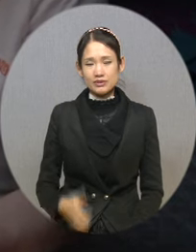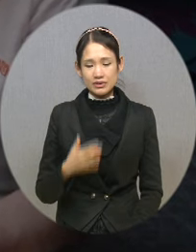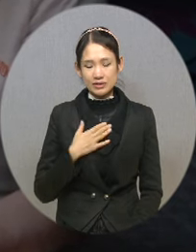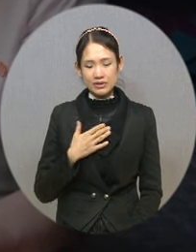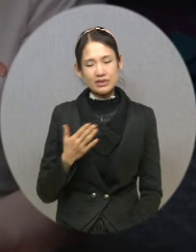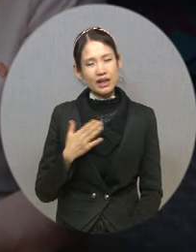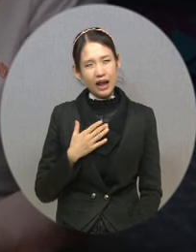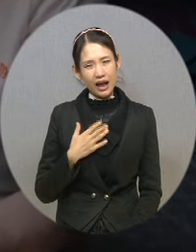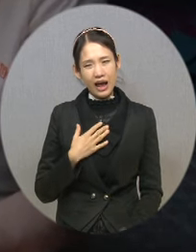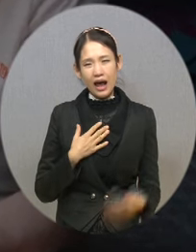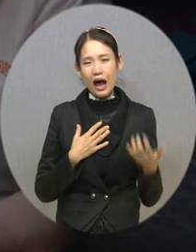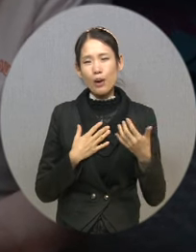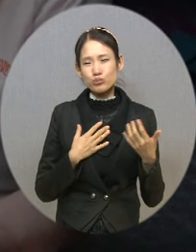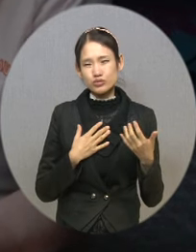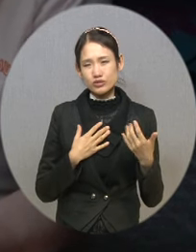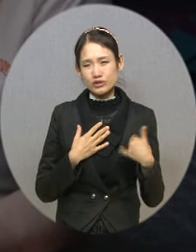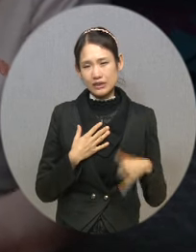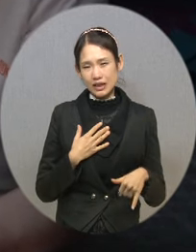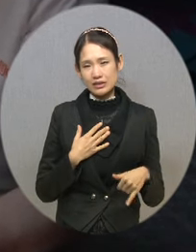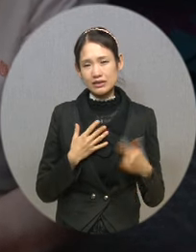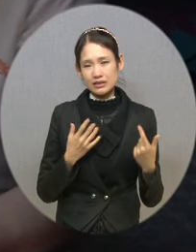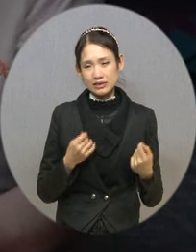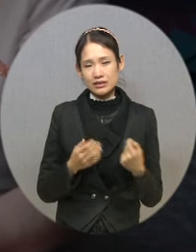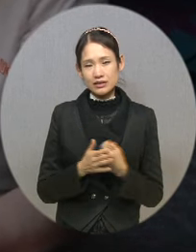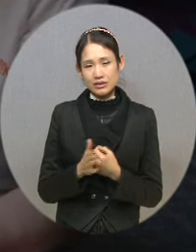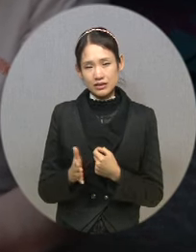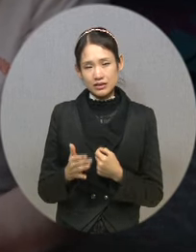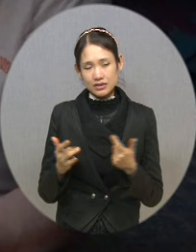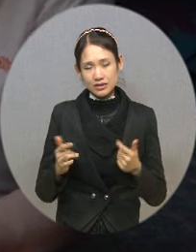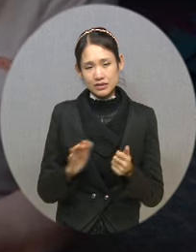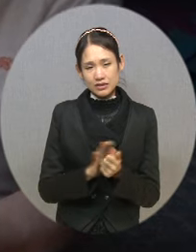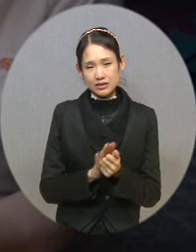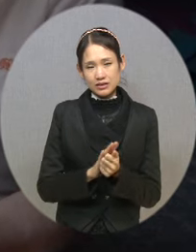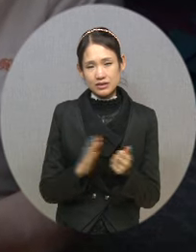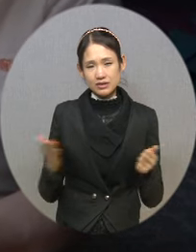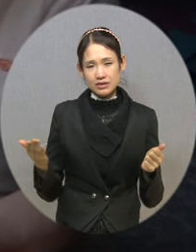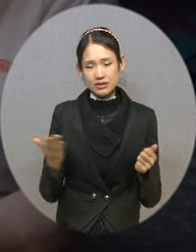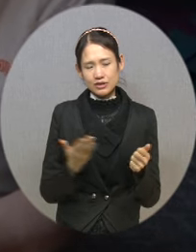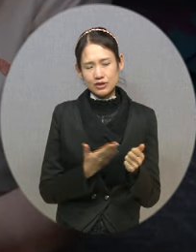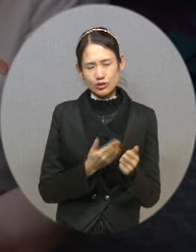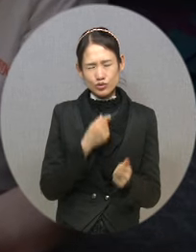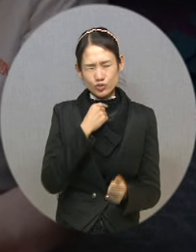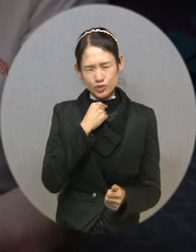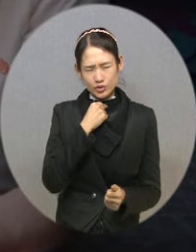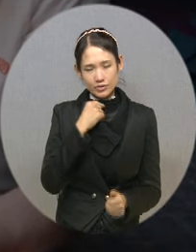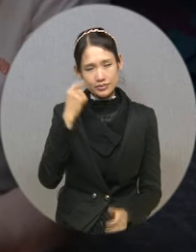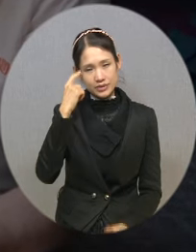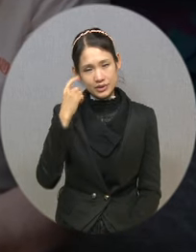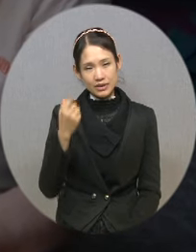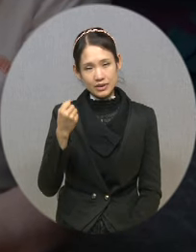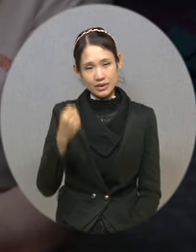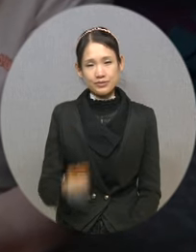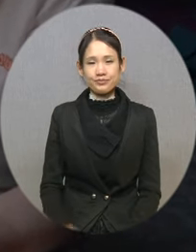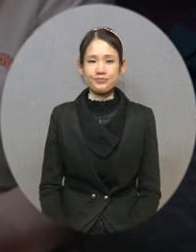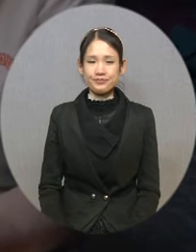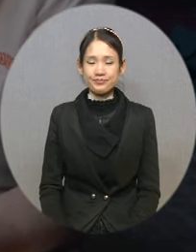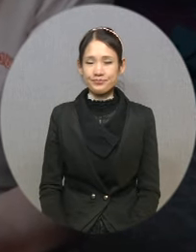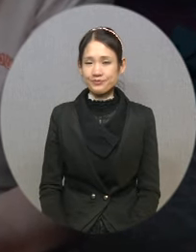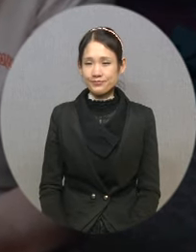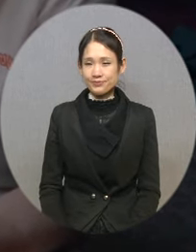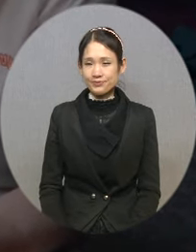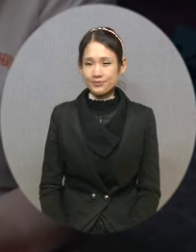아픈 손가락이어서 그런 부분에 늘 잘 해드려야 된다라는 그런 생각을 가지고 있고요. 그리고